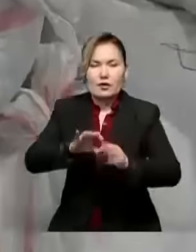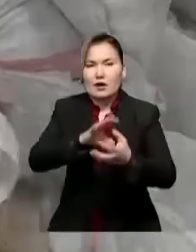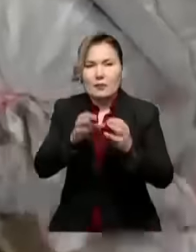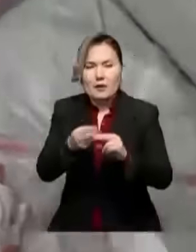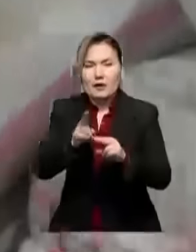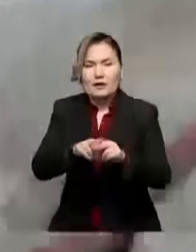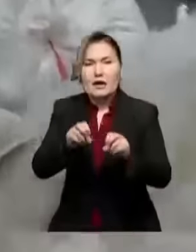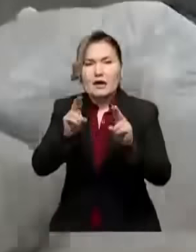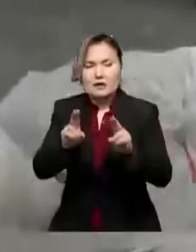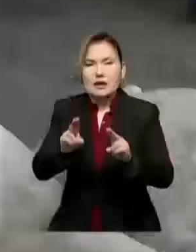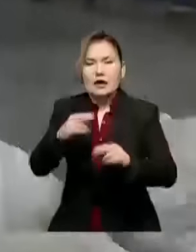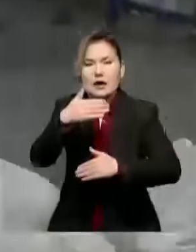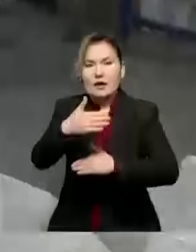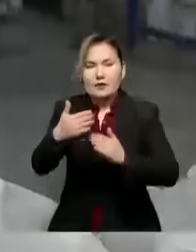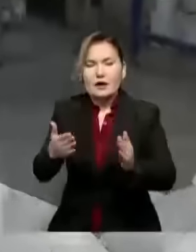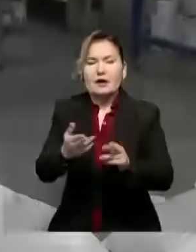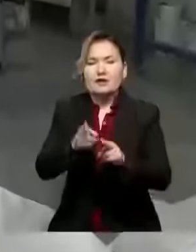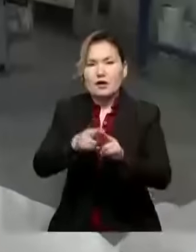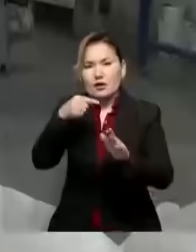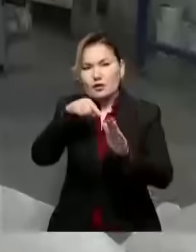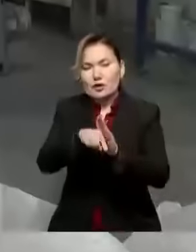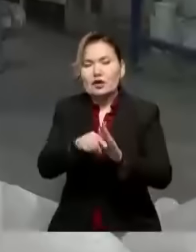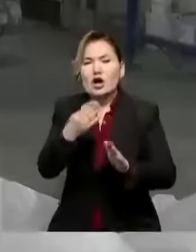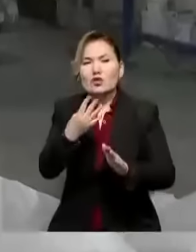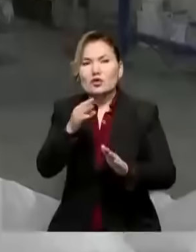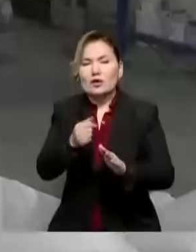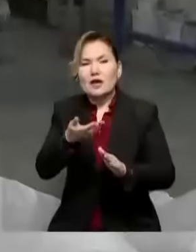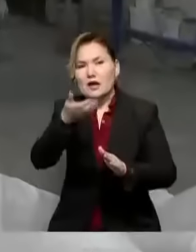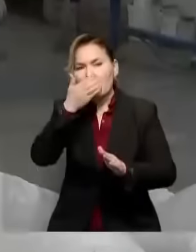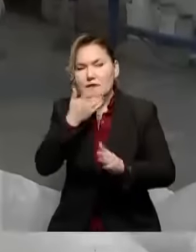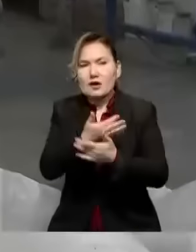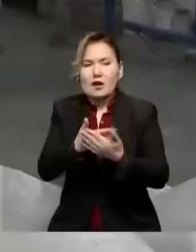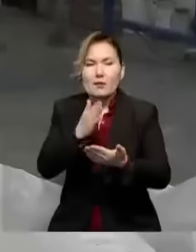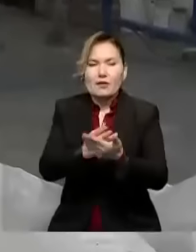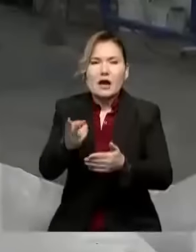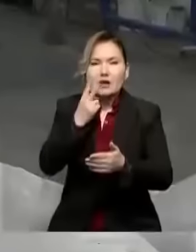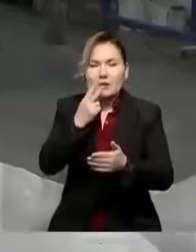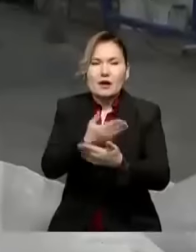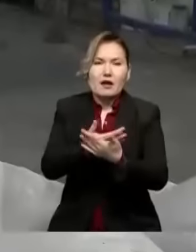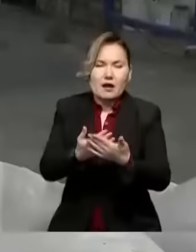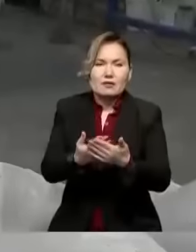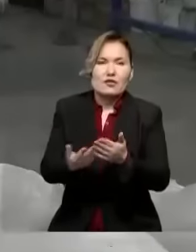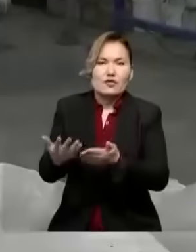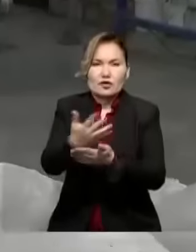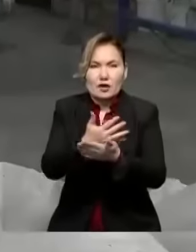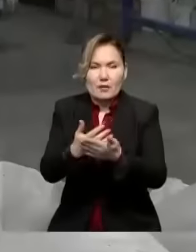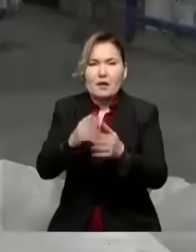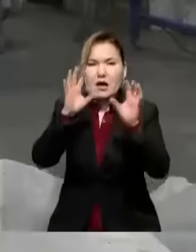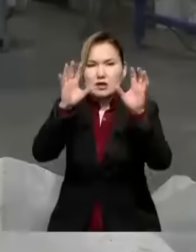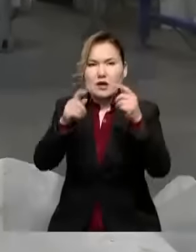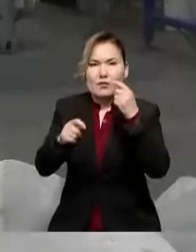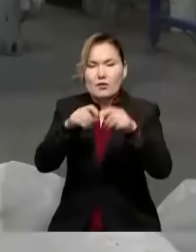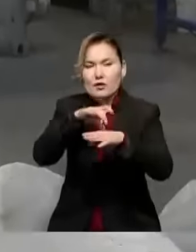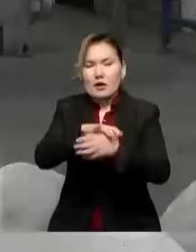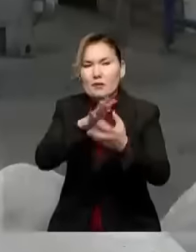Мына қаптарда 4 тоннаға жуық насыбай өнімдері бар. Бұлардың барлығы жүргізілген рейдтік жұмыстар аясында жиналған. Басым бөлігі,